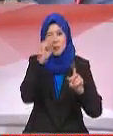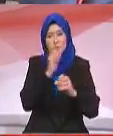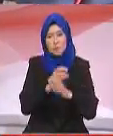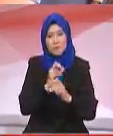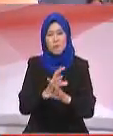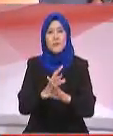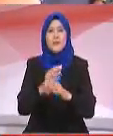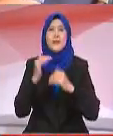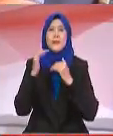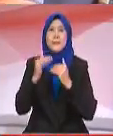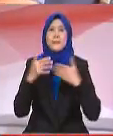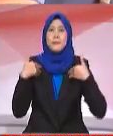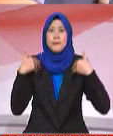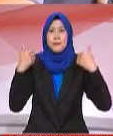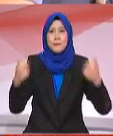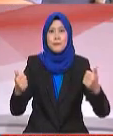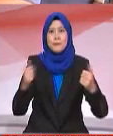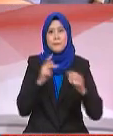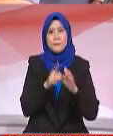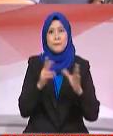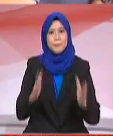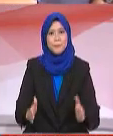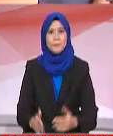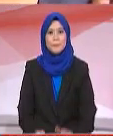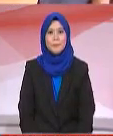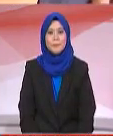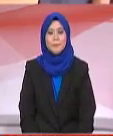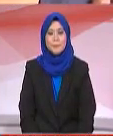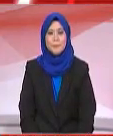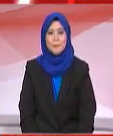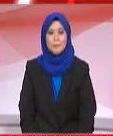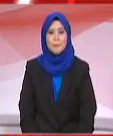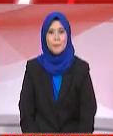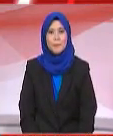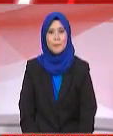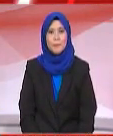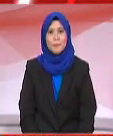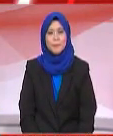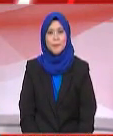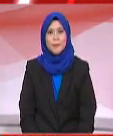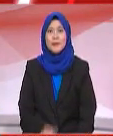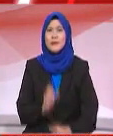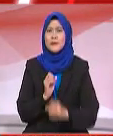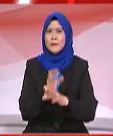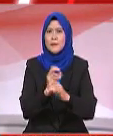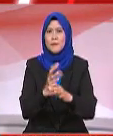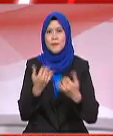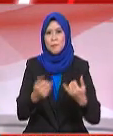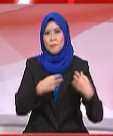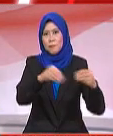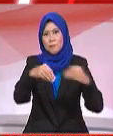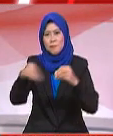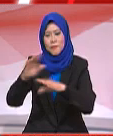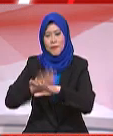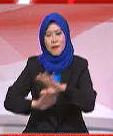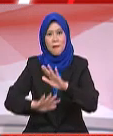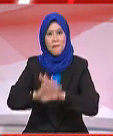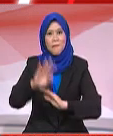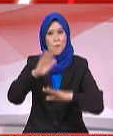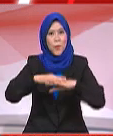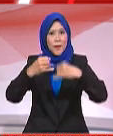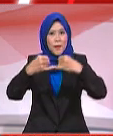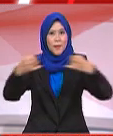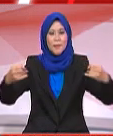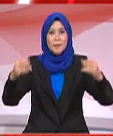usaha meningkatkan tahap kesihatan peserta. Inisiatif pemasaran produk kraf secara dalam talian